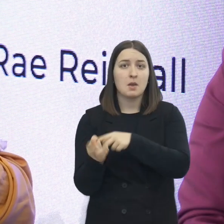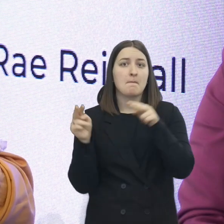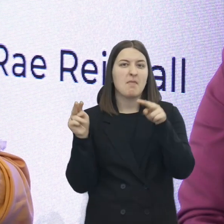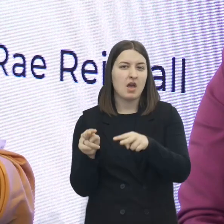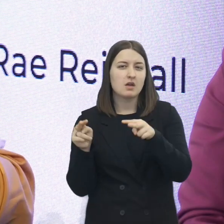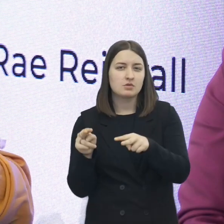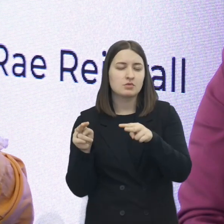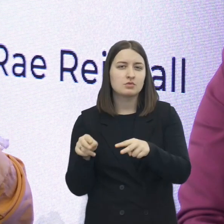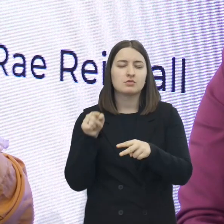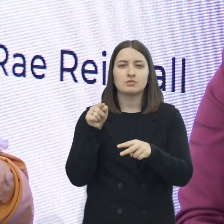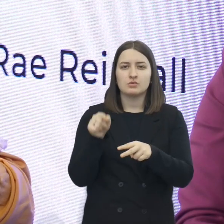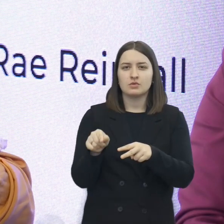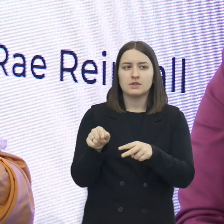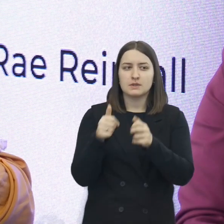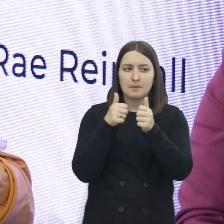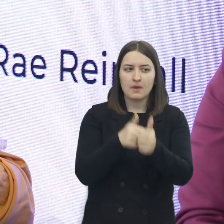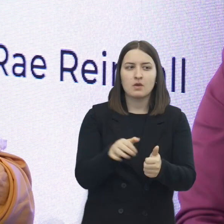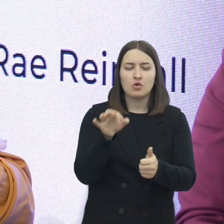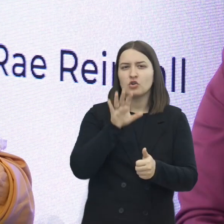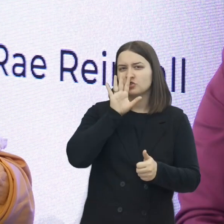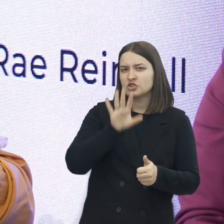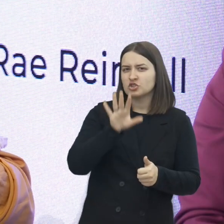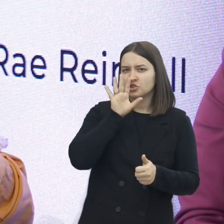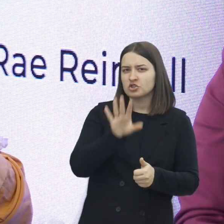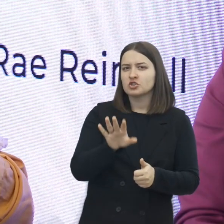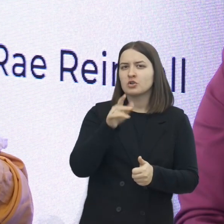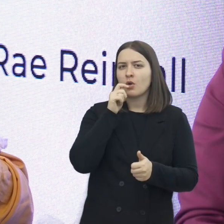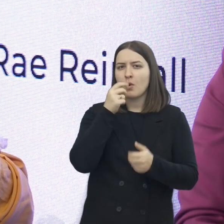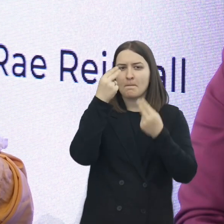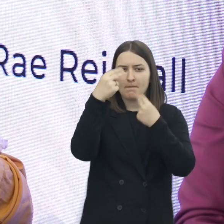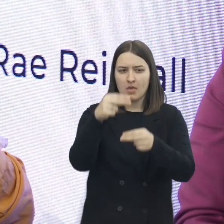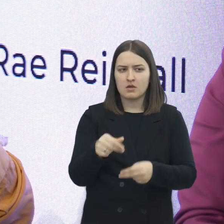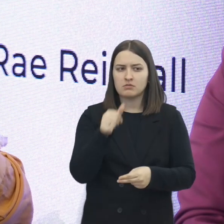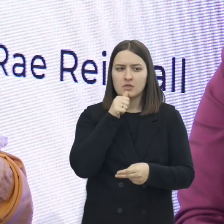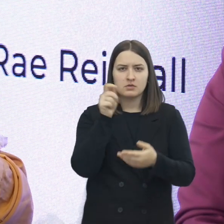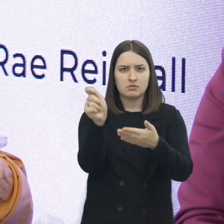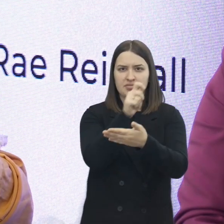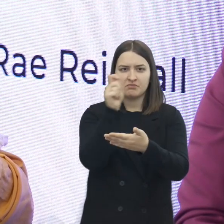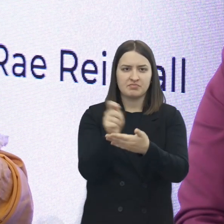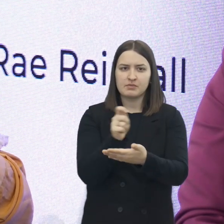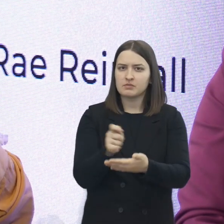įrašus, neapykantos komentarai nėra ištrinami, net juos